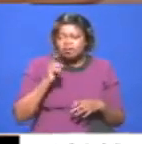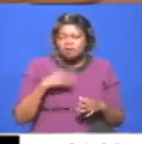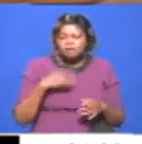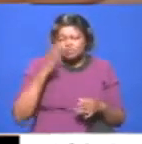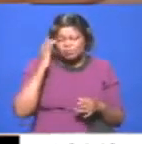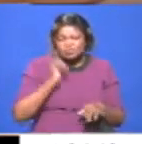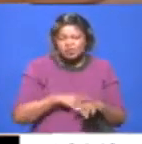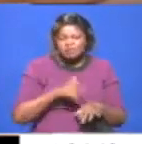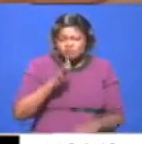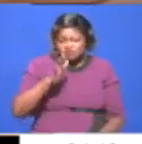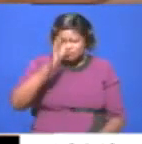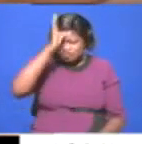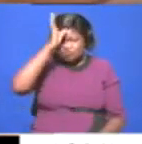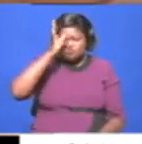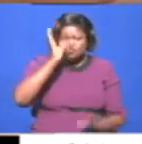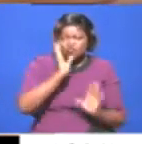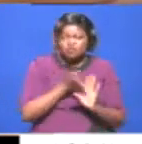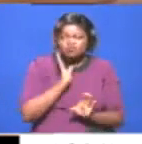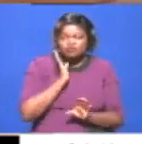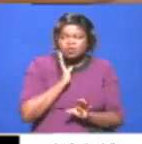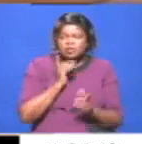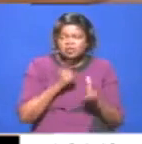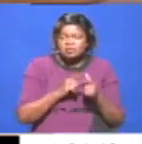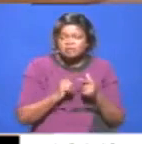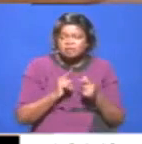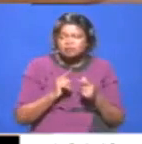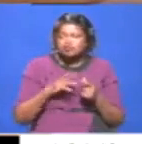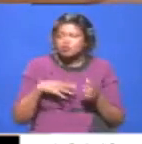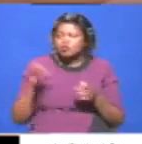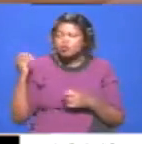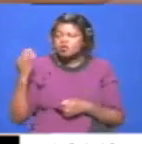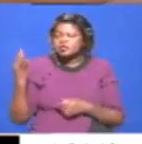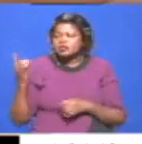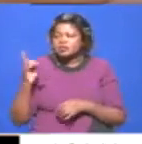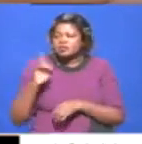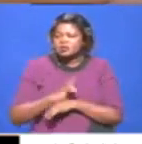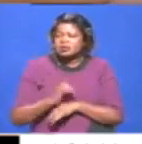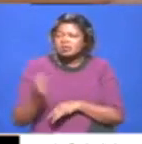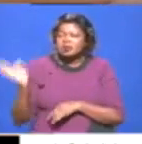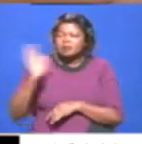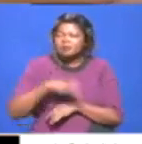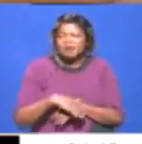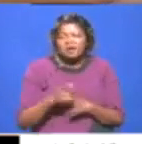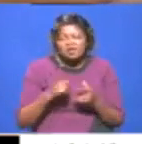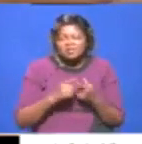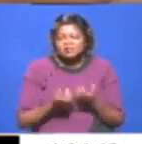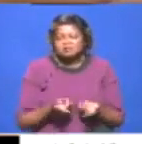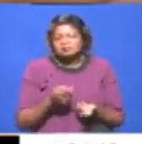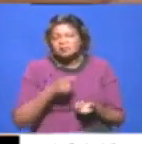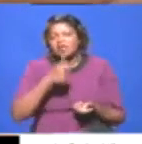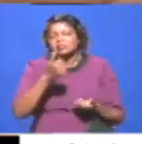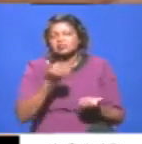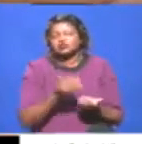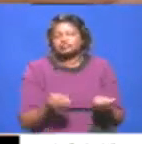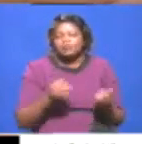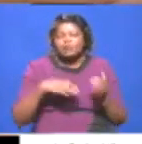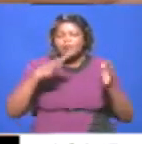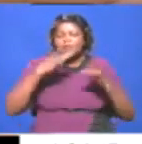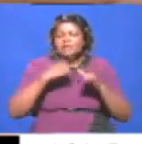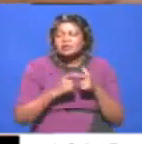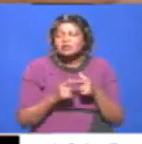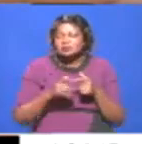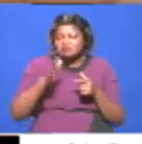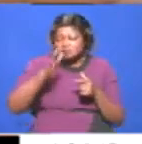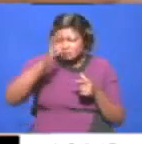mahali akienda kama siku tatu hivi akirudi kile kijimbi kitakuwa kinawika. Na ule jogoo anaweza donwa